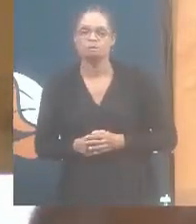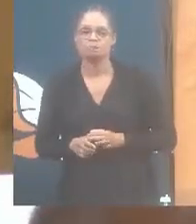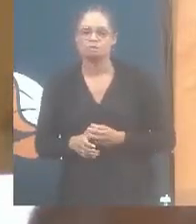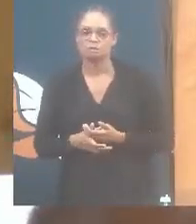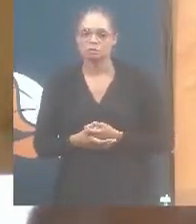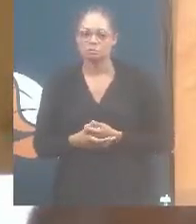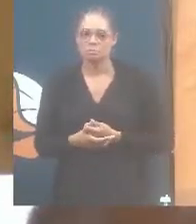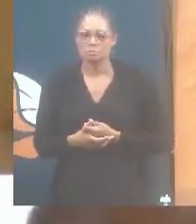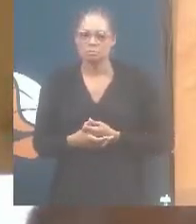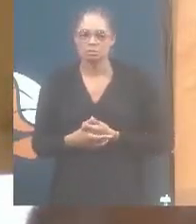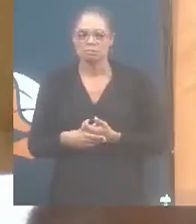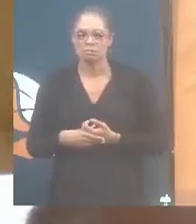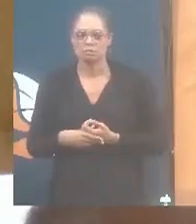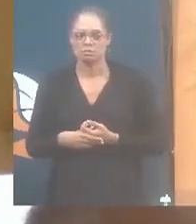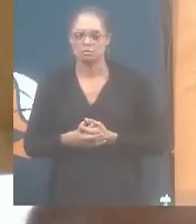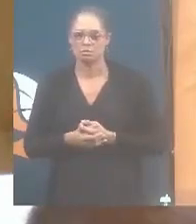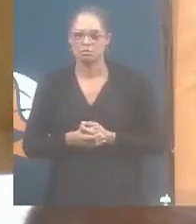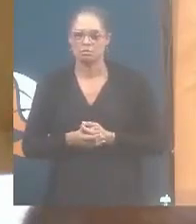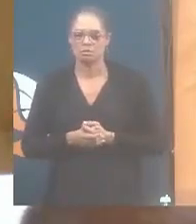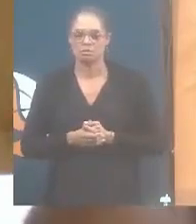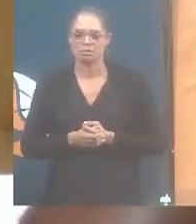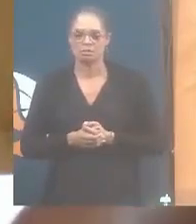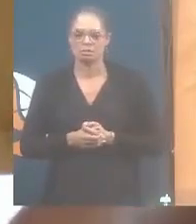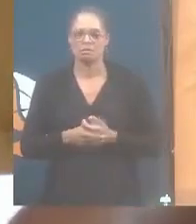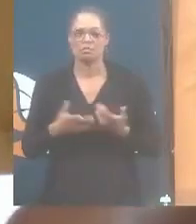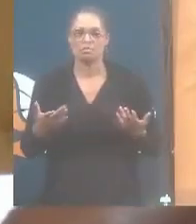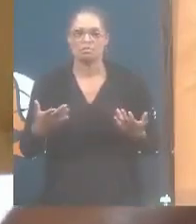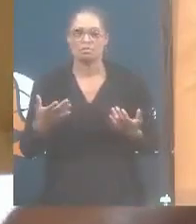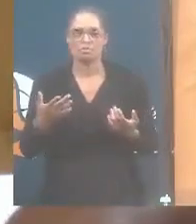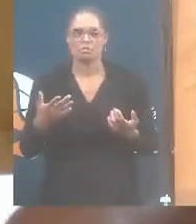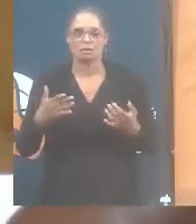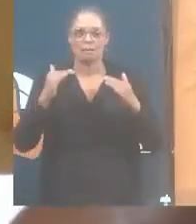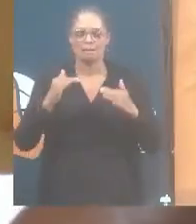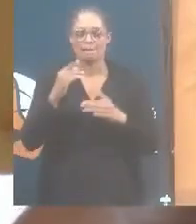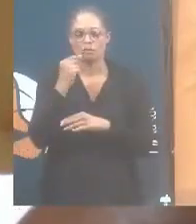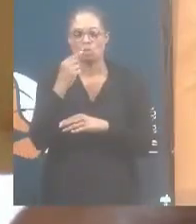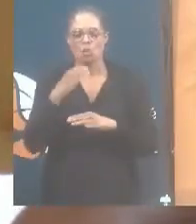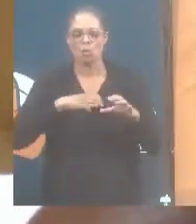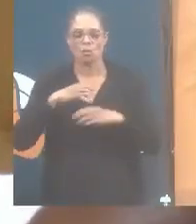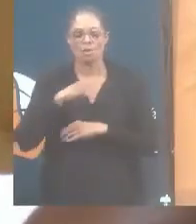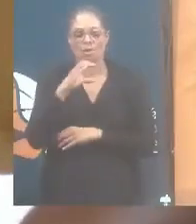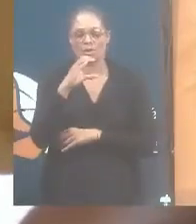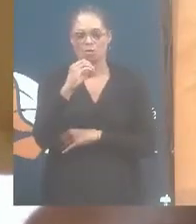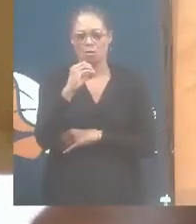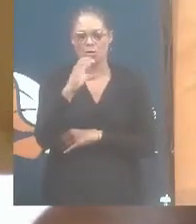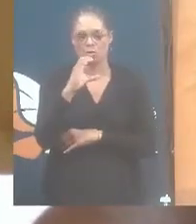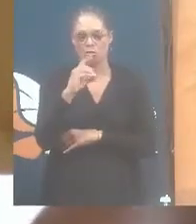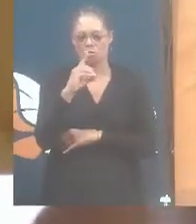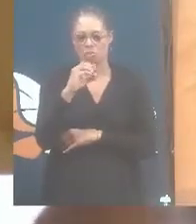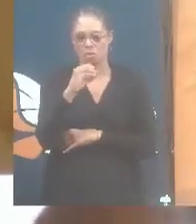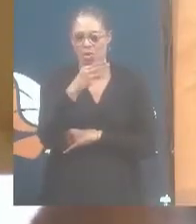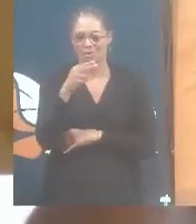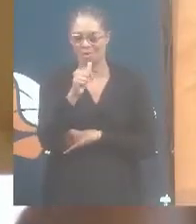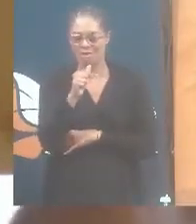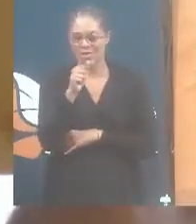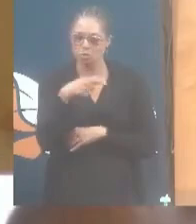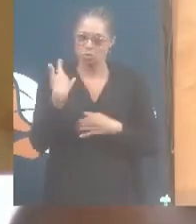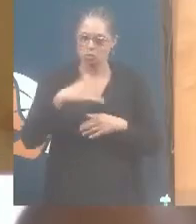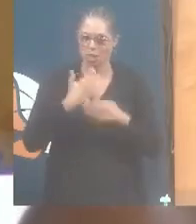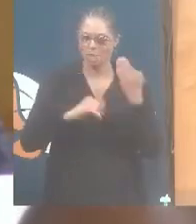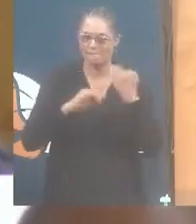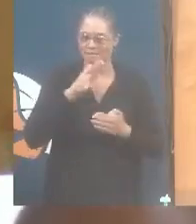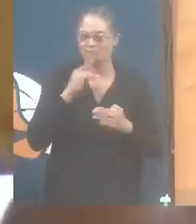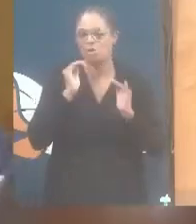Hernan Donat en a fait les frais récemment, même s'il s'est bien débrouillé, je le reconnais. Il a une expérience, il a